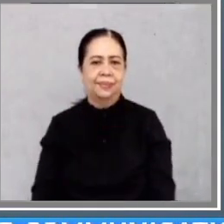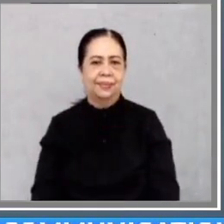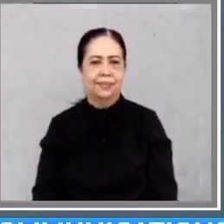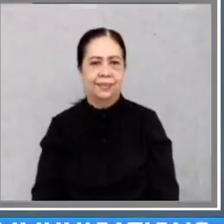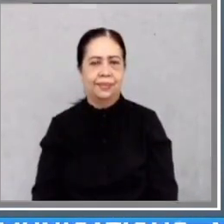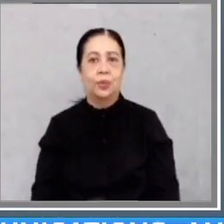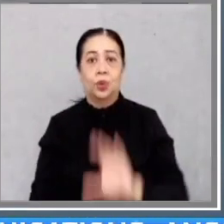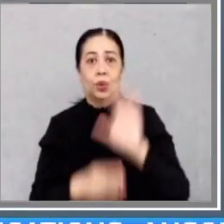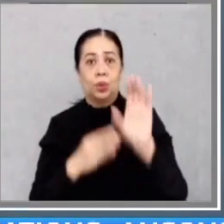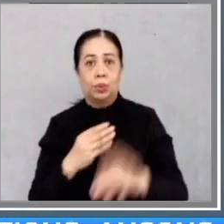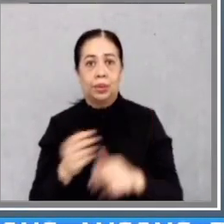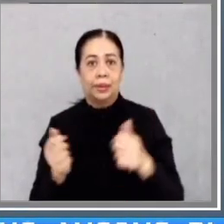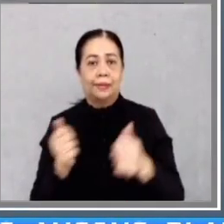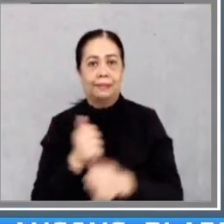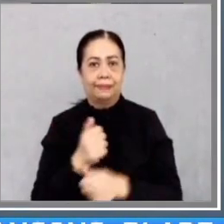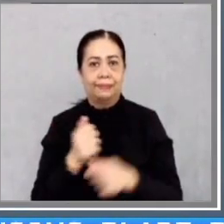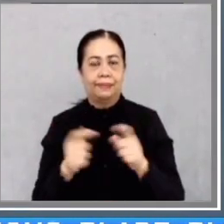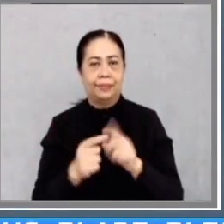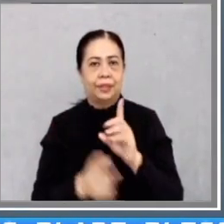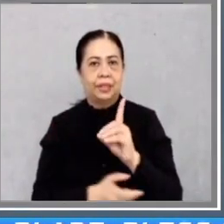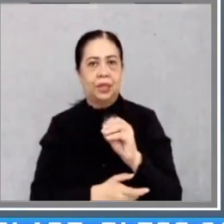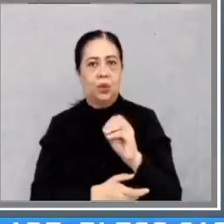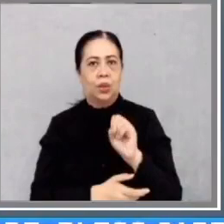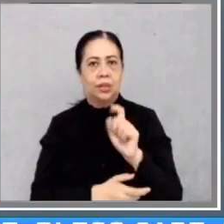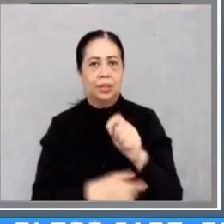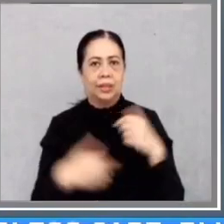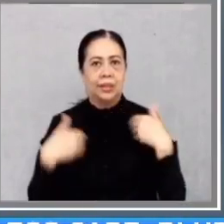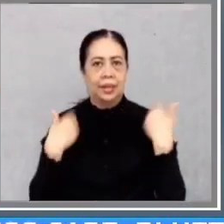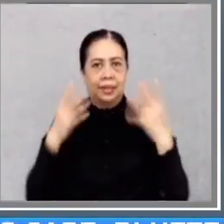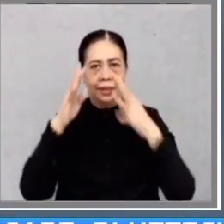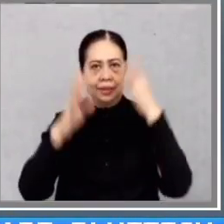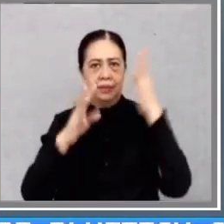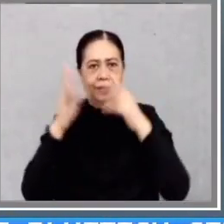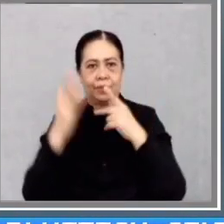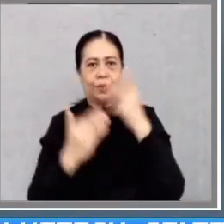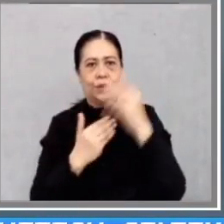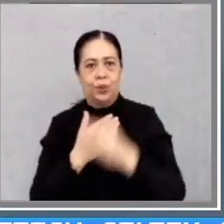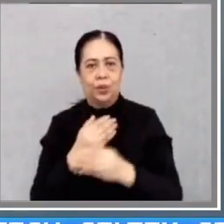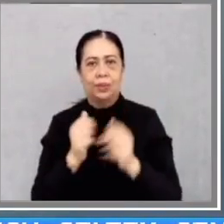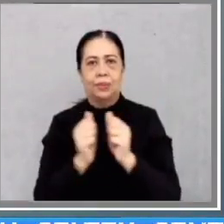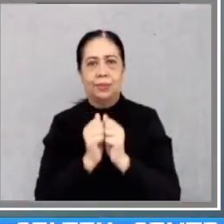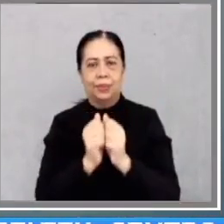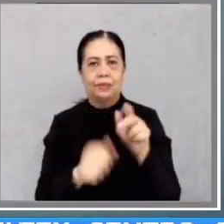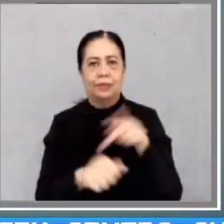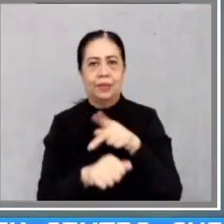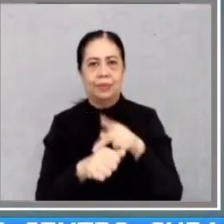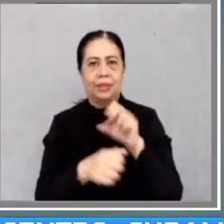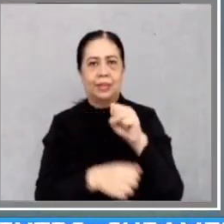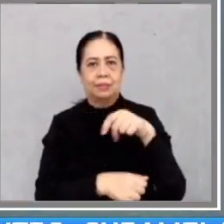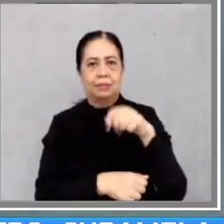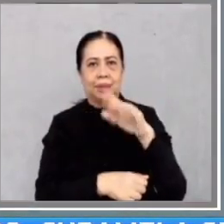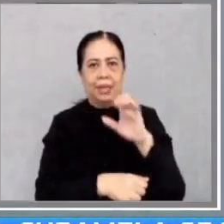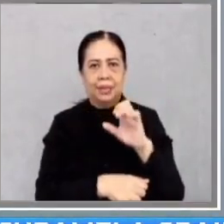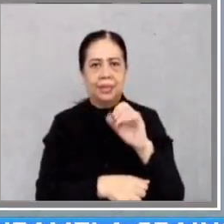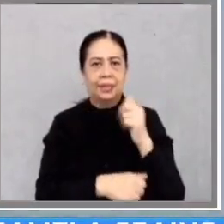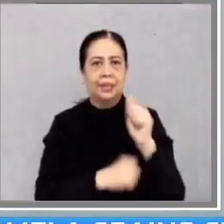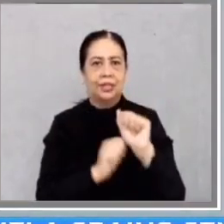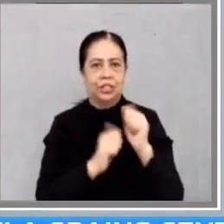sa ilalim ng DOST Young Innovators Program katuwang ang Philippine Space Agency.